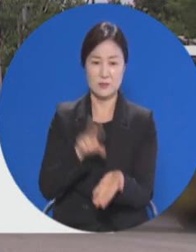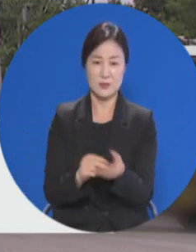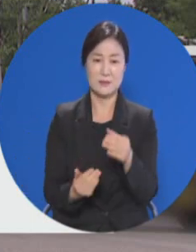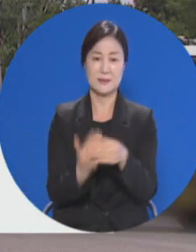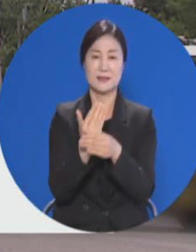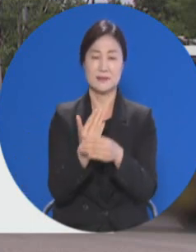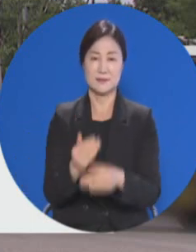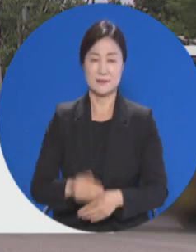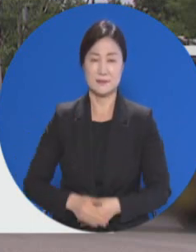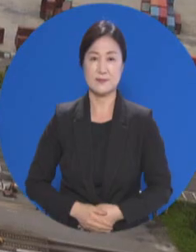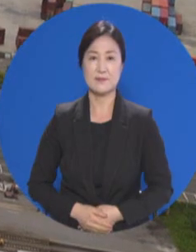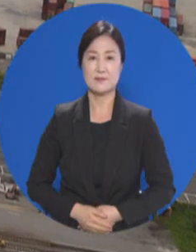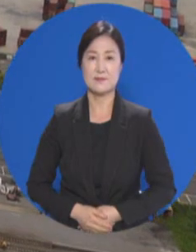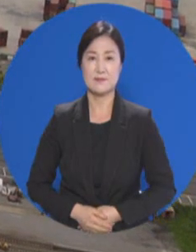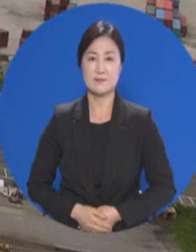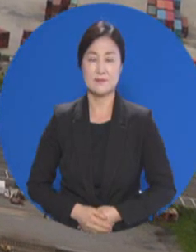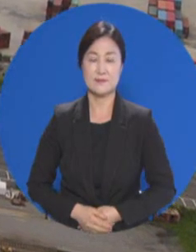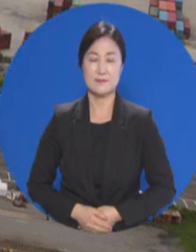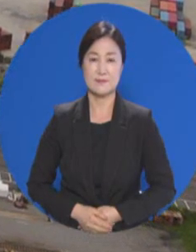보도합니다.